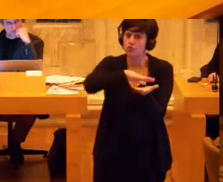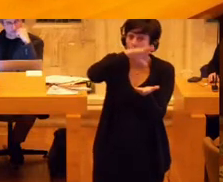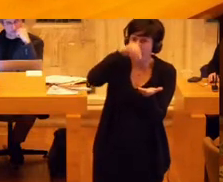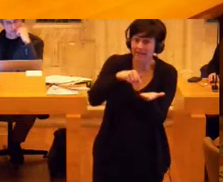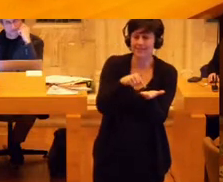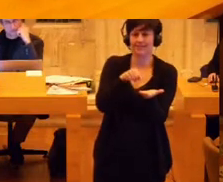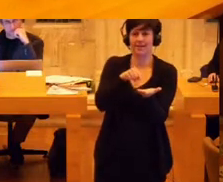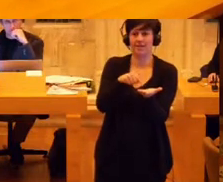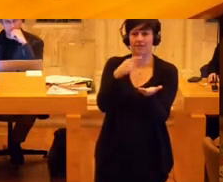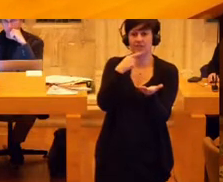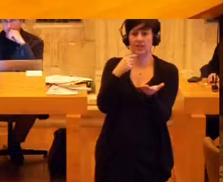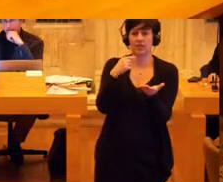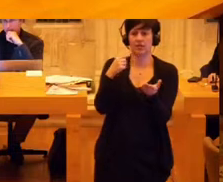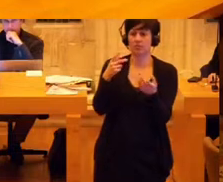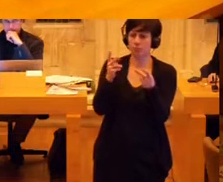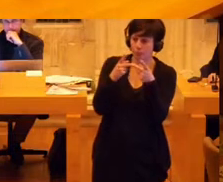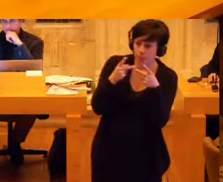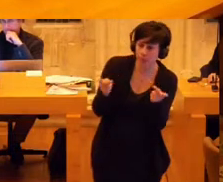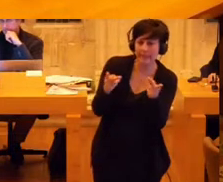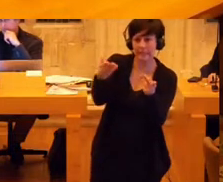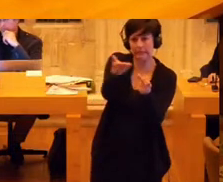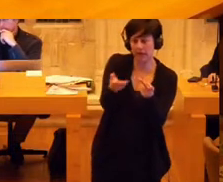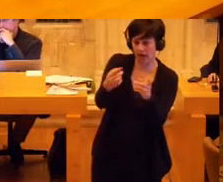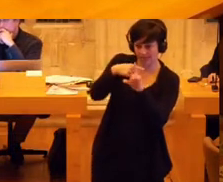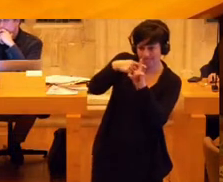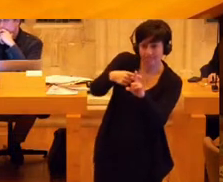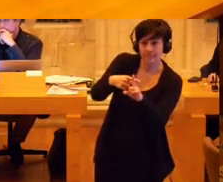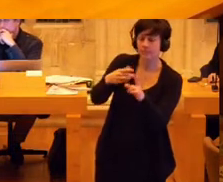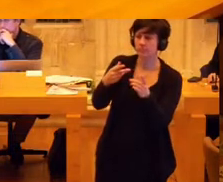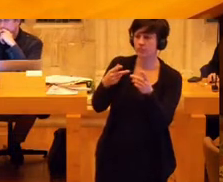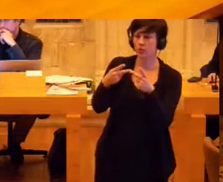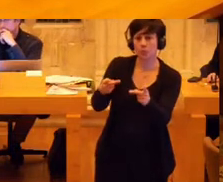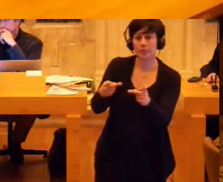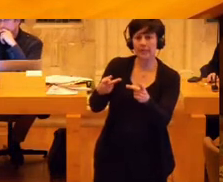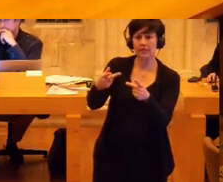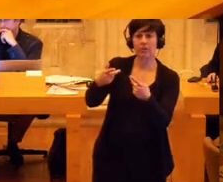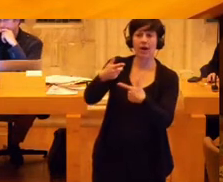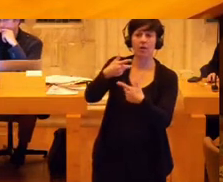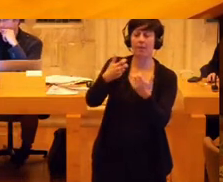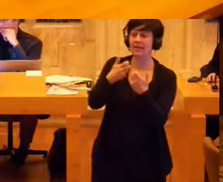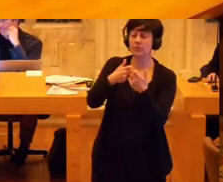ça s'adresse en termes de public davantage à des publics commerçants,